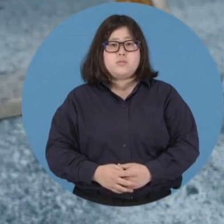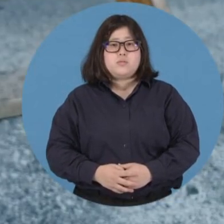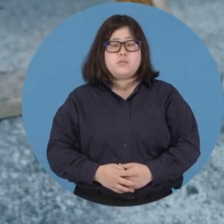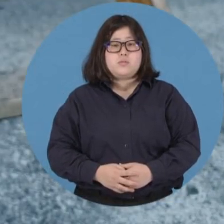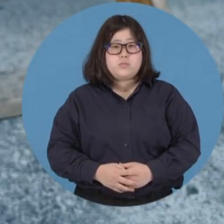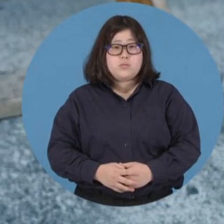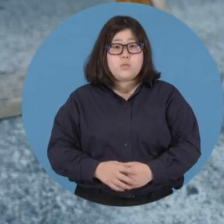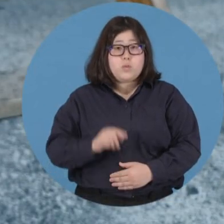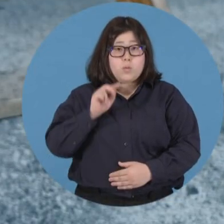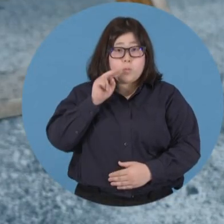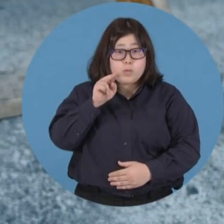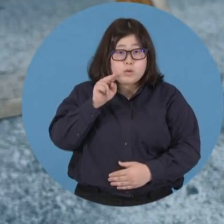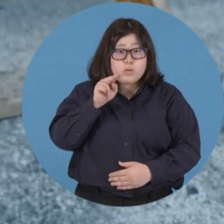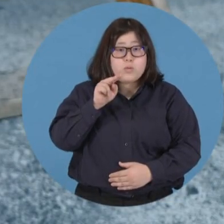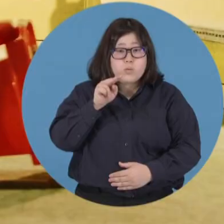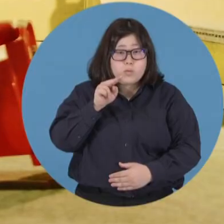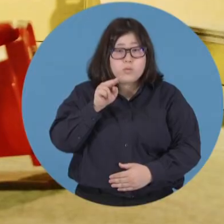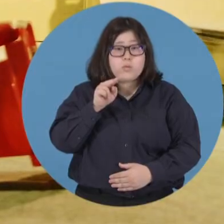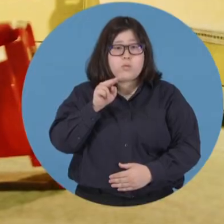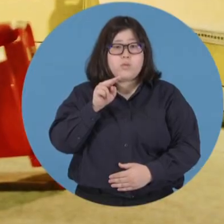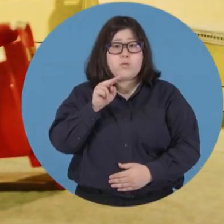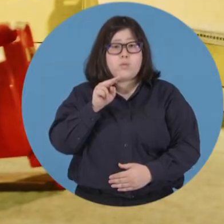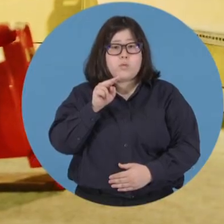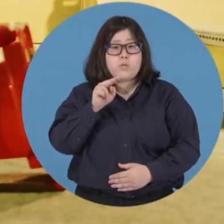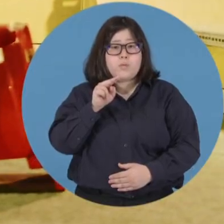中を覗いてみると、